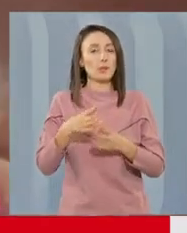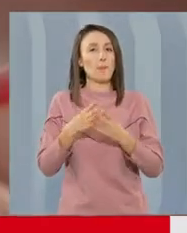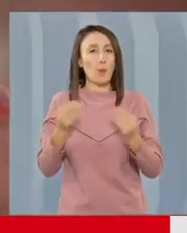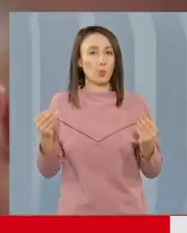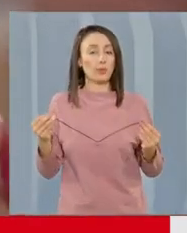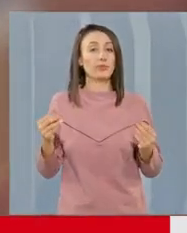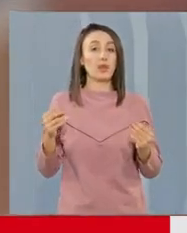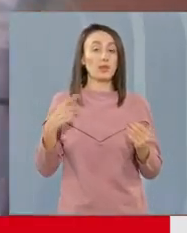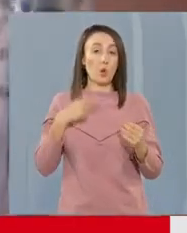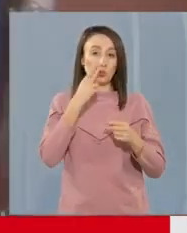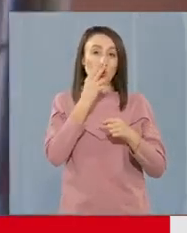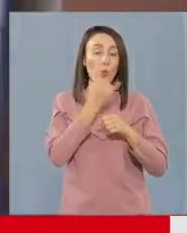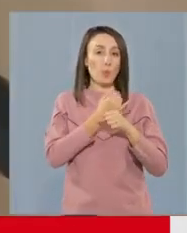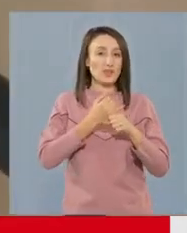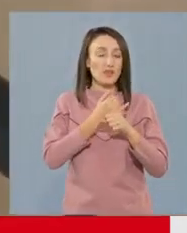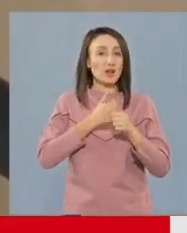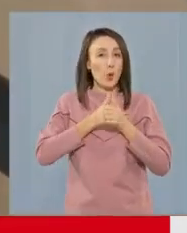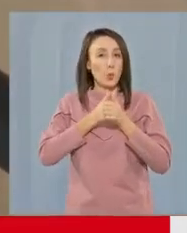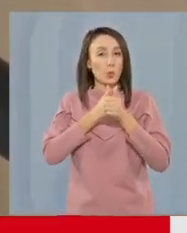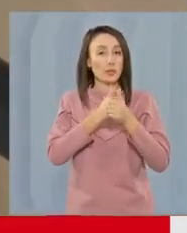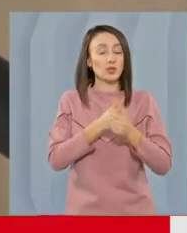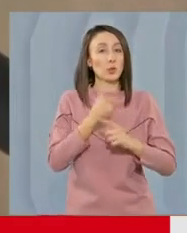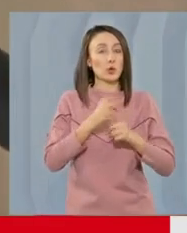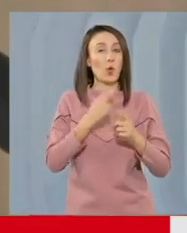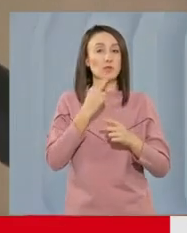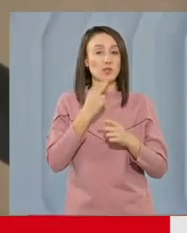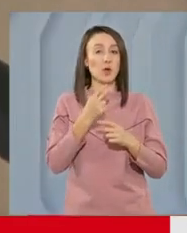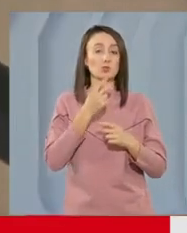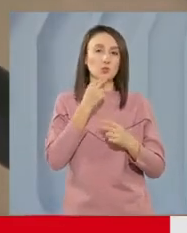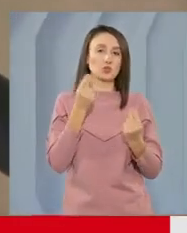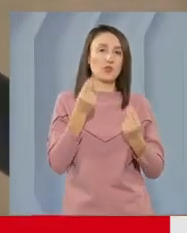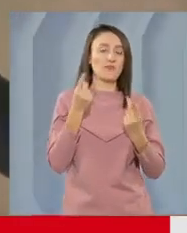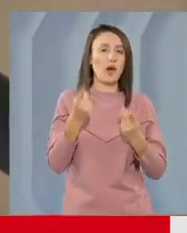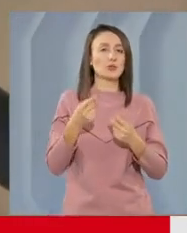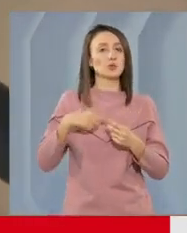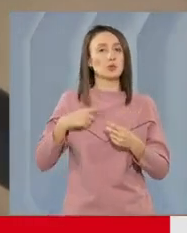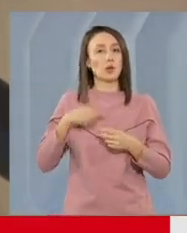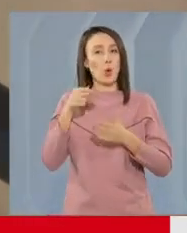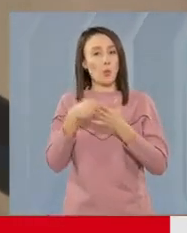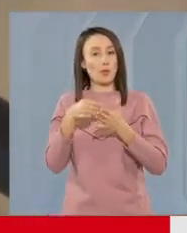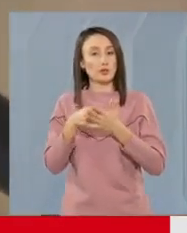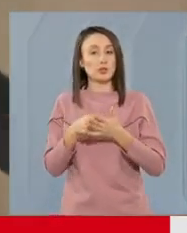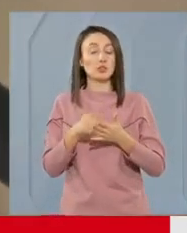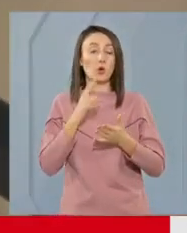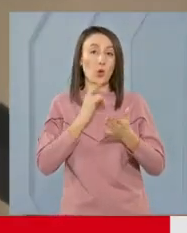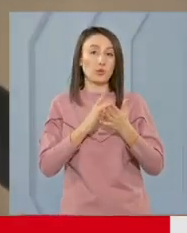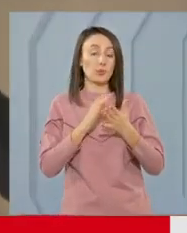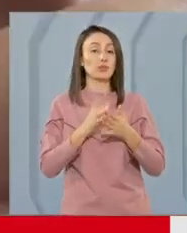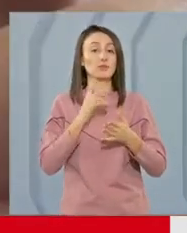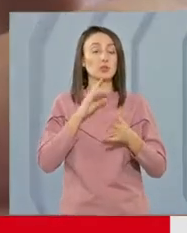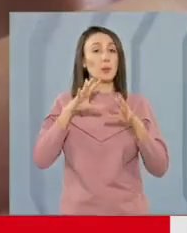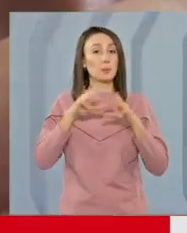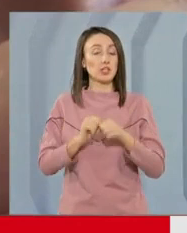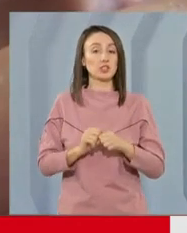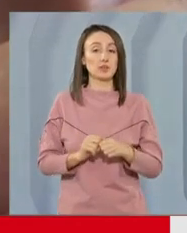traficanți. Unul dintre ofițeri s-au pretins a fi potențial cumpărători și astfel contrabandiștii au fost prinși în